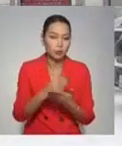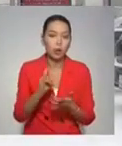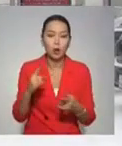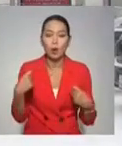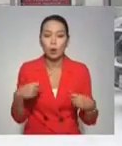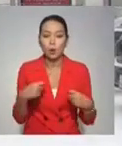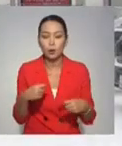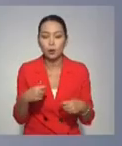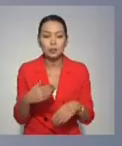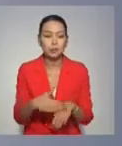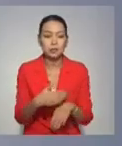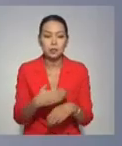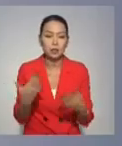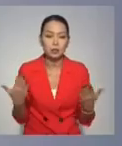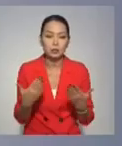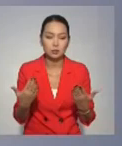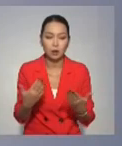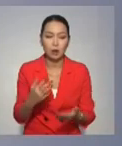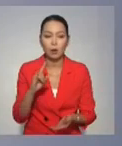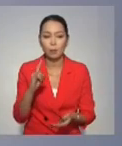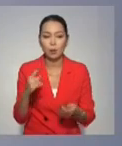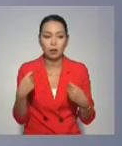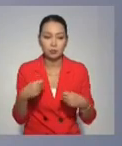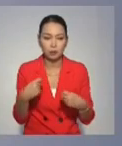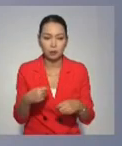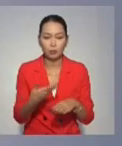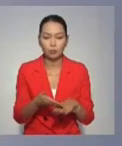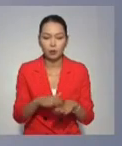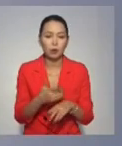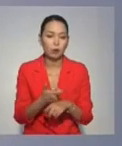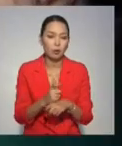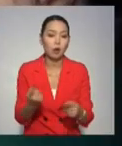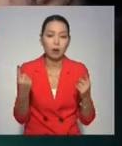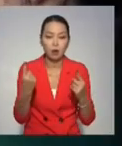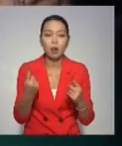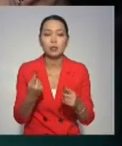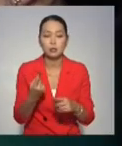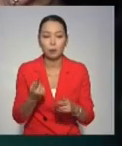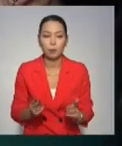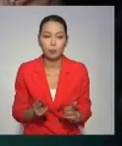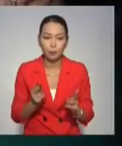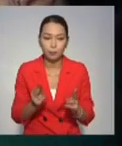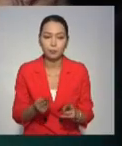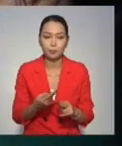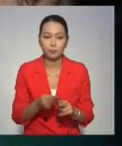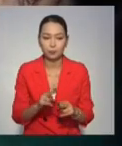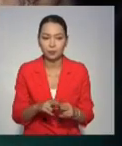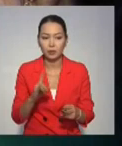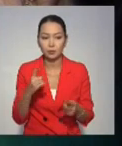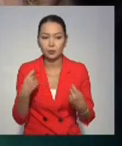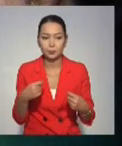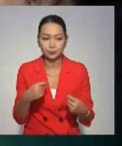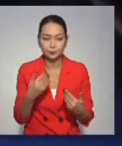саудалағандарға жазағандай. Бұл бала сату ауыр және аса ауыр қылмыстардың түріне жатады. Ең ауыр жаза 18 жылға дейін бас бостандығынан айыру